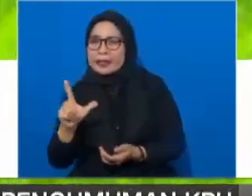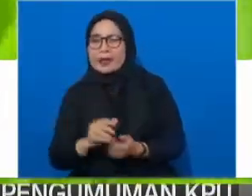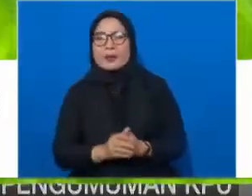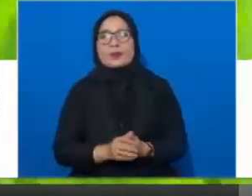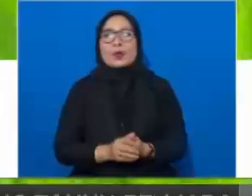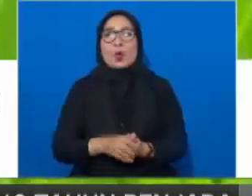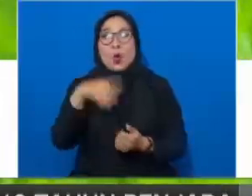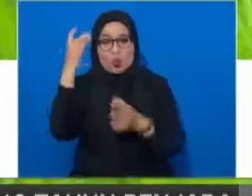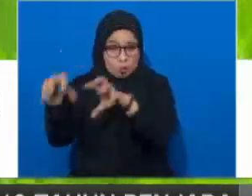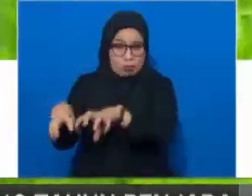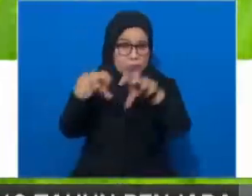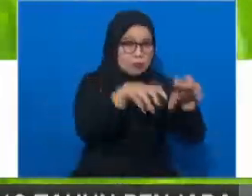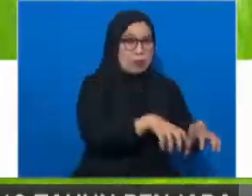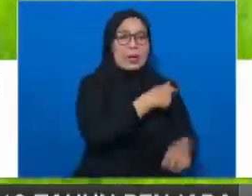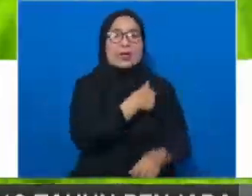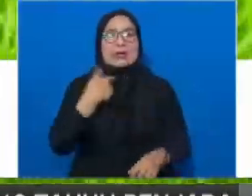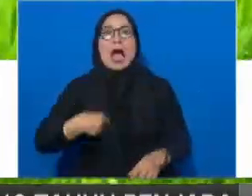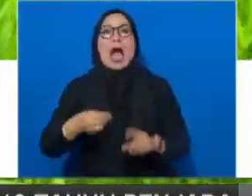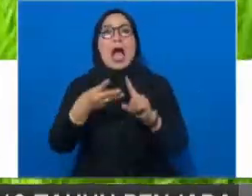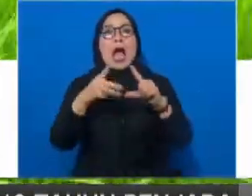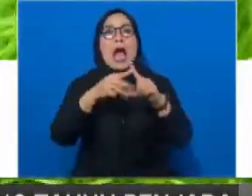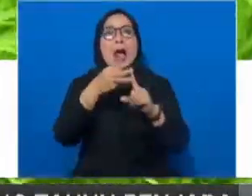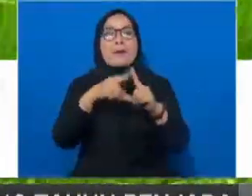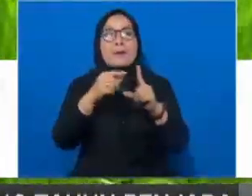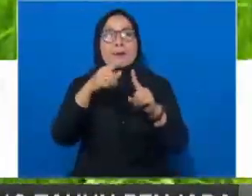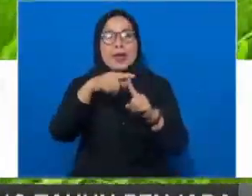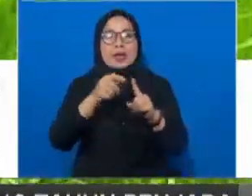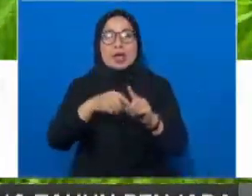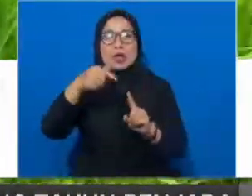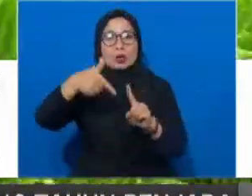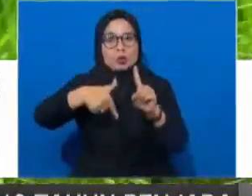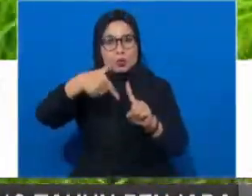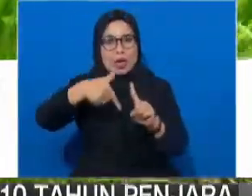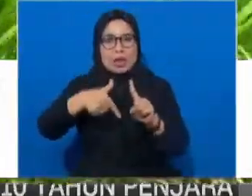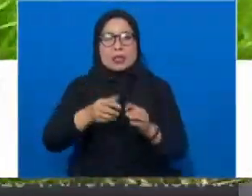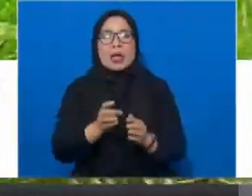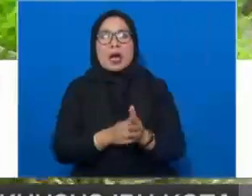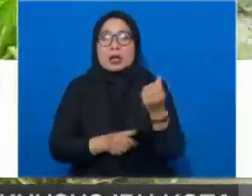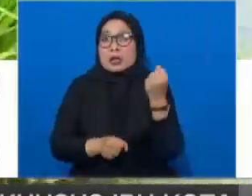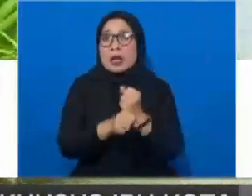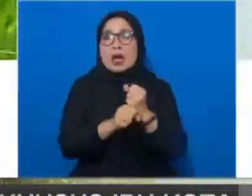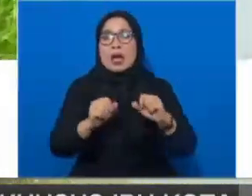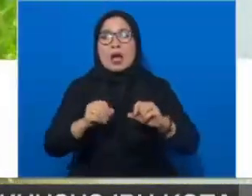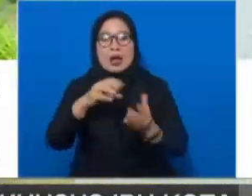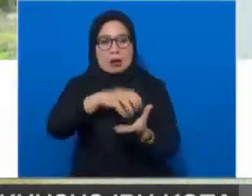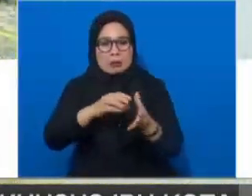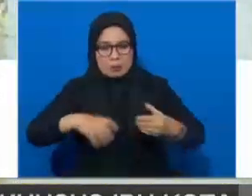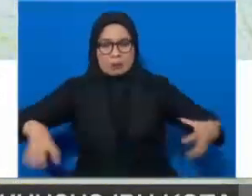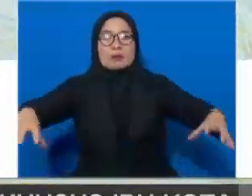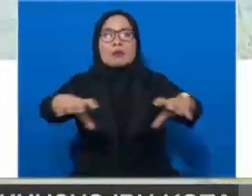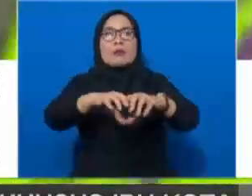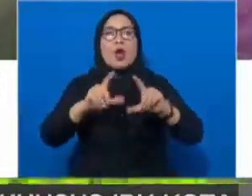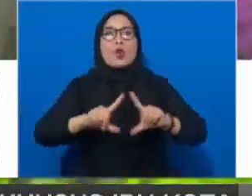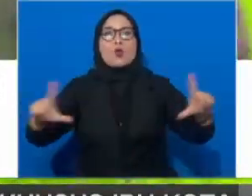Cina Benteng ke Tangerang pada abad ke-17, salah satunya didorong oleh ketersediaan lahan yang luas dan subur untuk